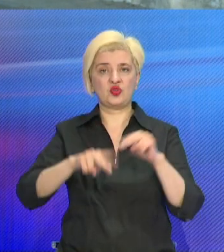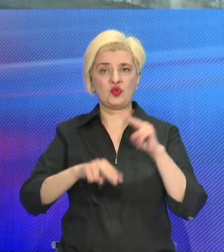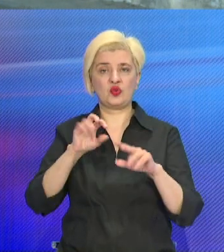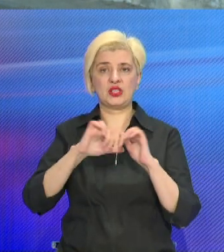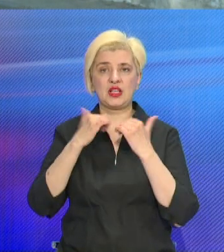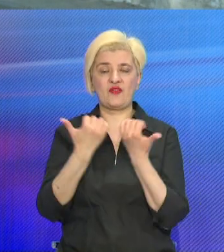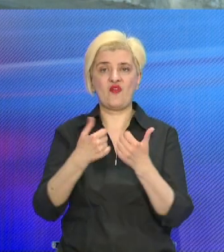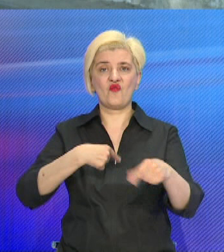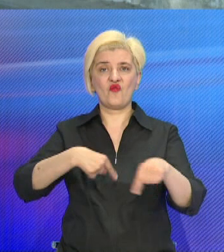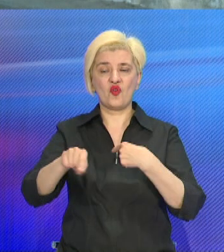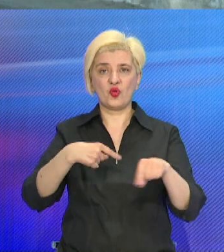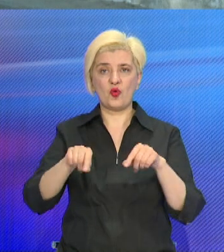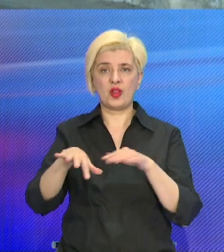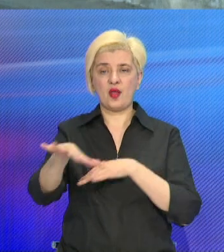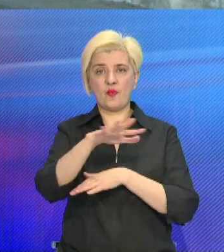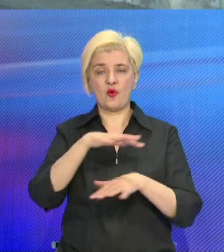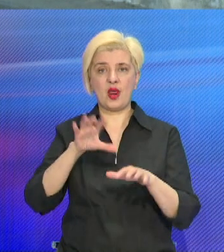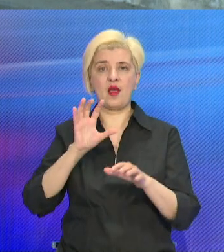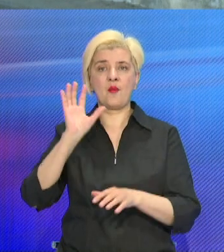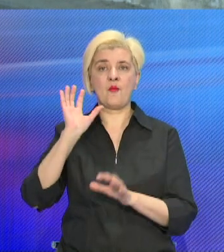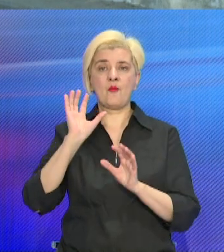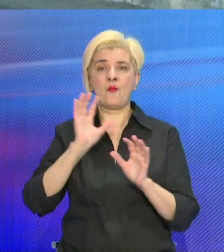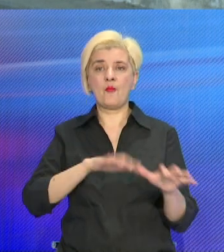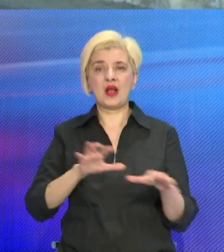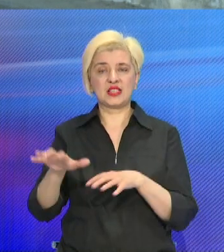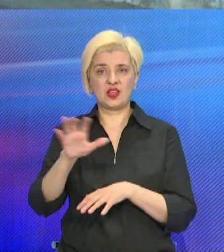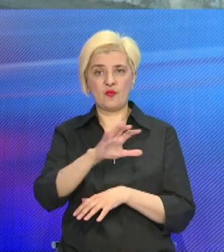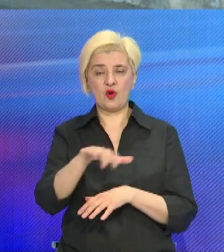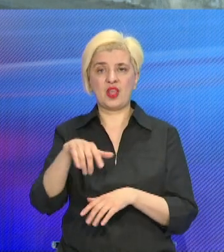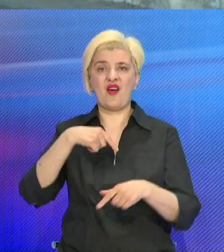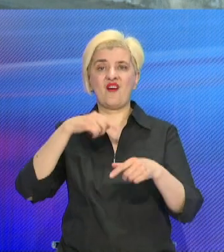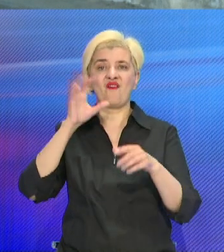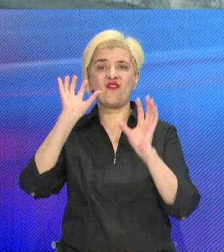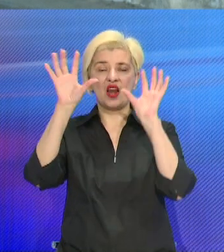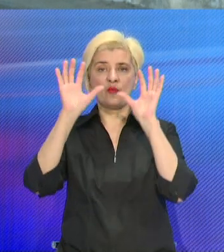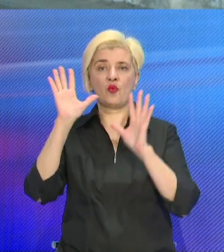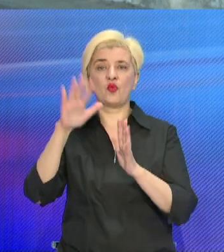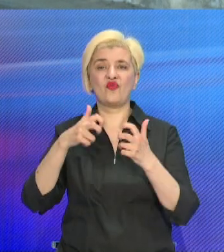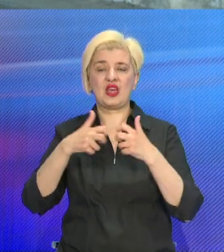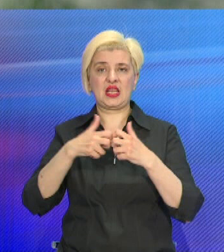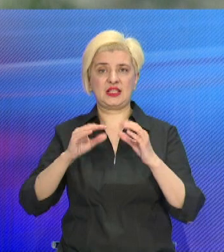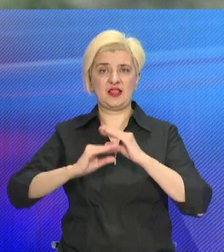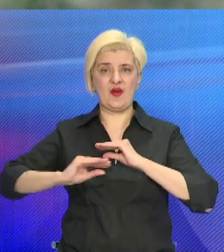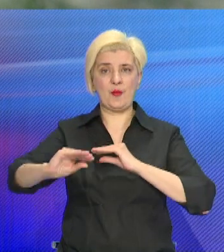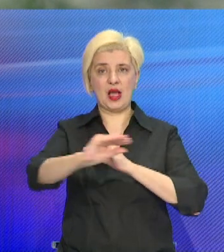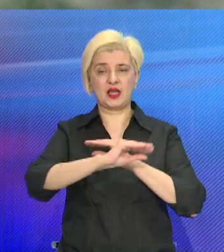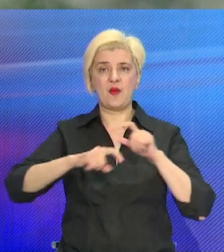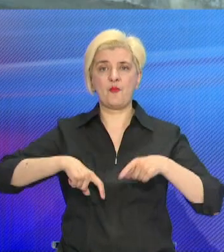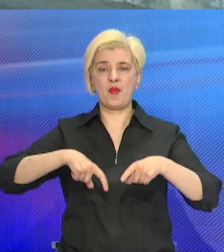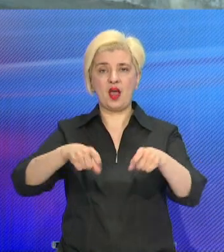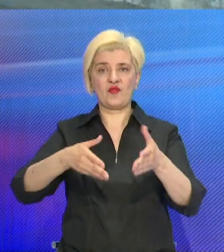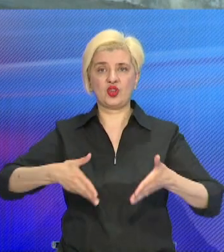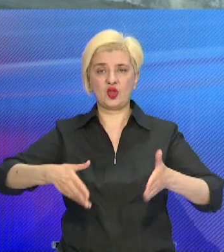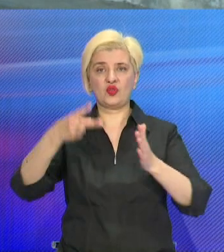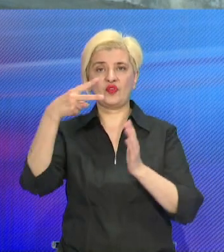поле, баскетбольное, волейбольное. Оно будет все в резиновом покрытии. Беговые дорожки, 2140 квадратов